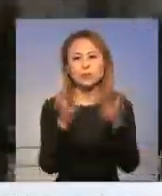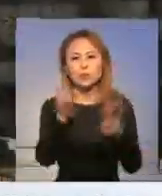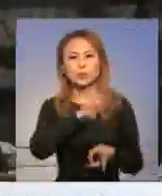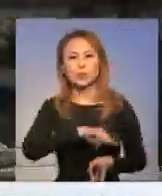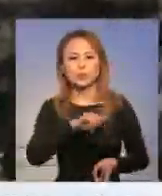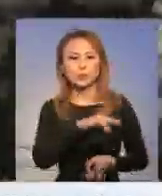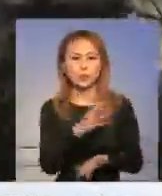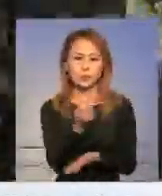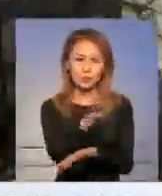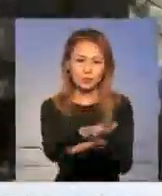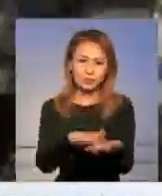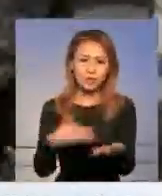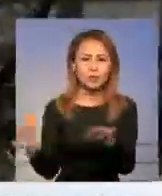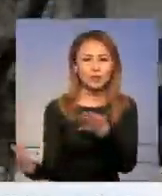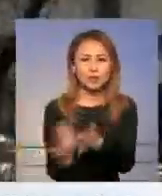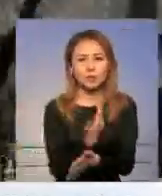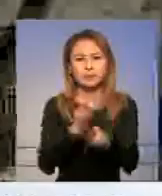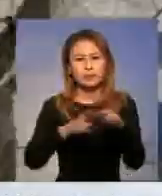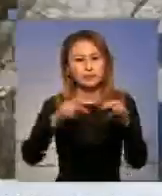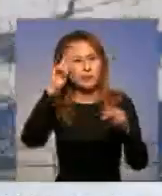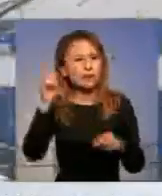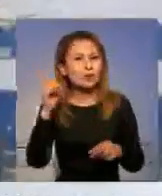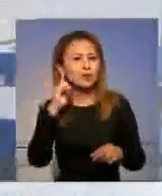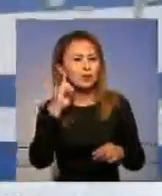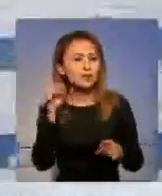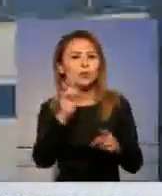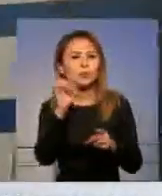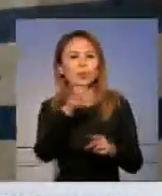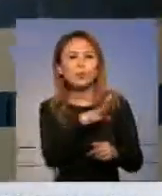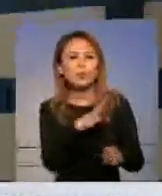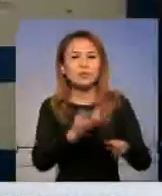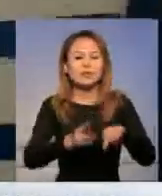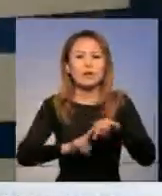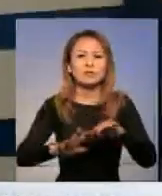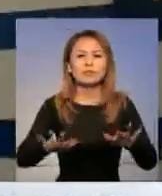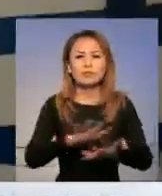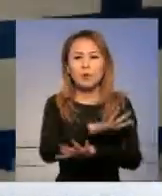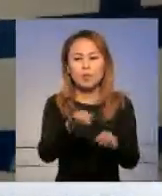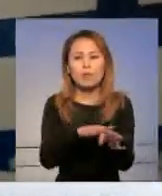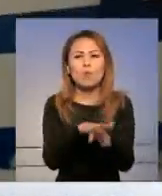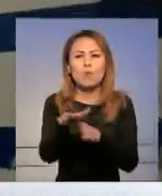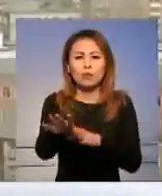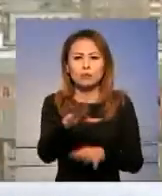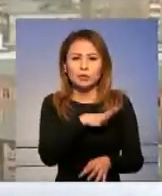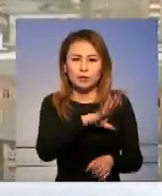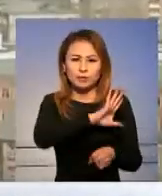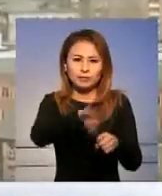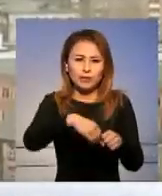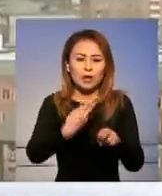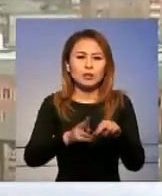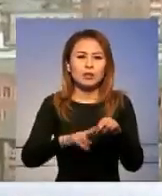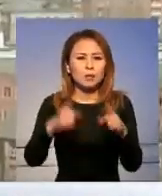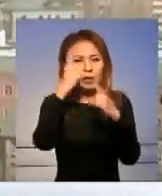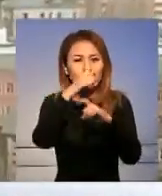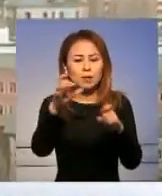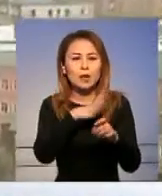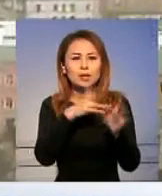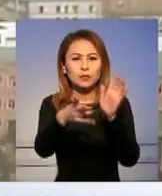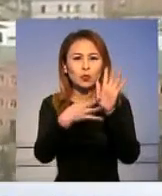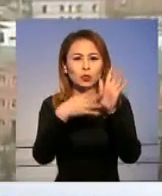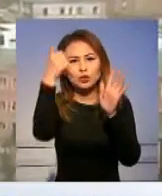сөндірушілер жұмыс істеп жатыр. Және жаңа ғана белгілі болғандай, кешендегі тілсіз жау жартылай ауыздықталды. Ал ресми деректерге